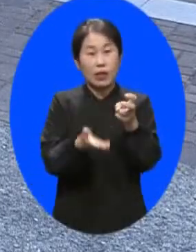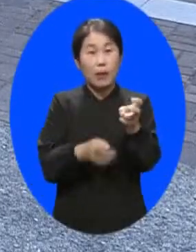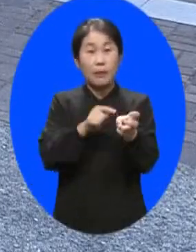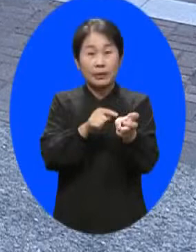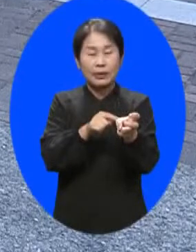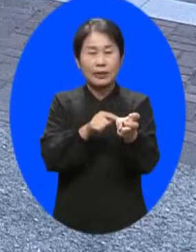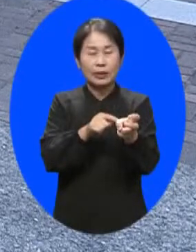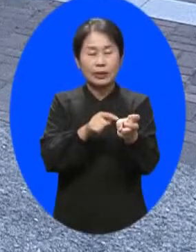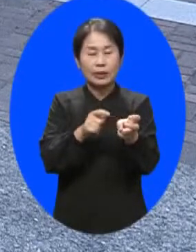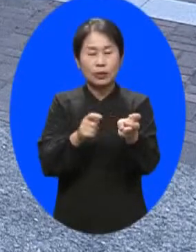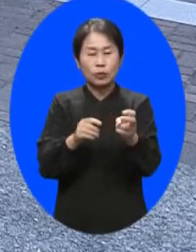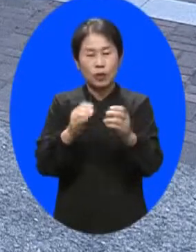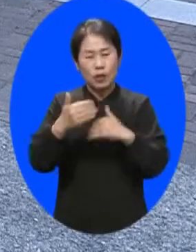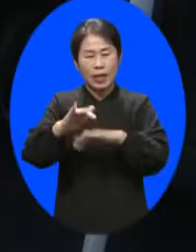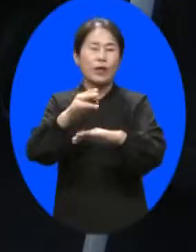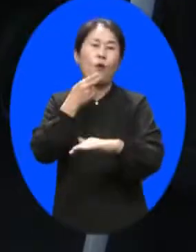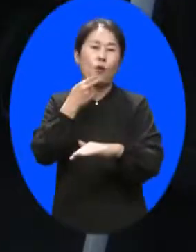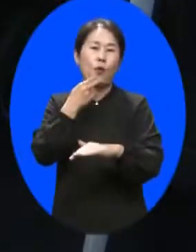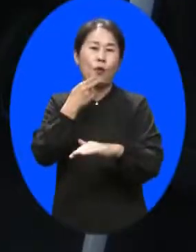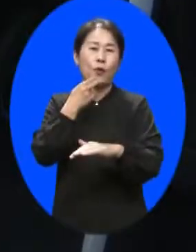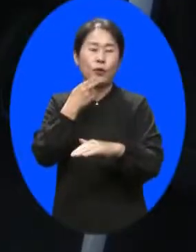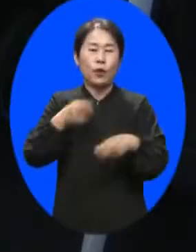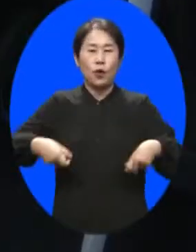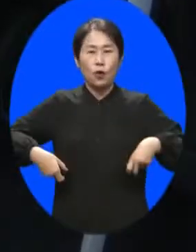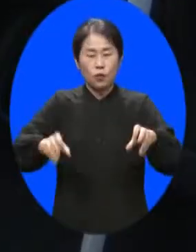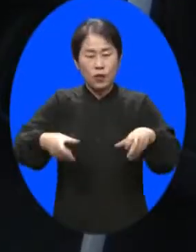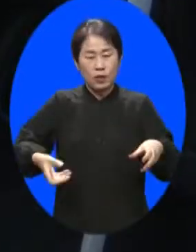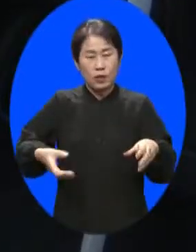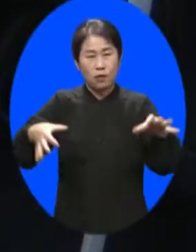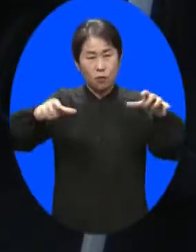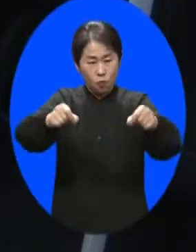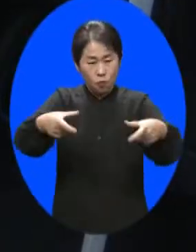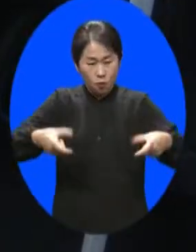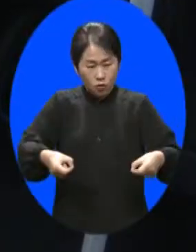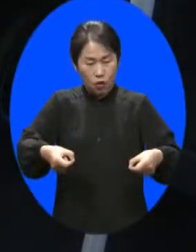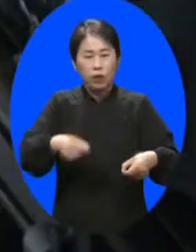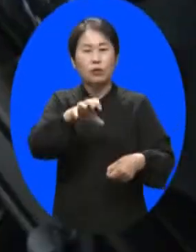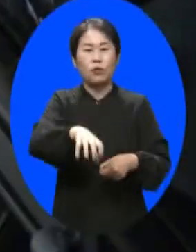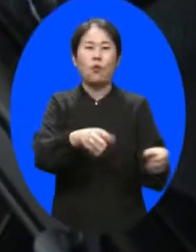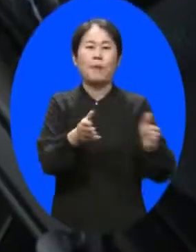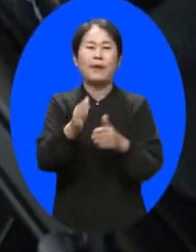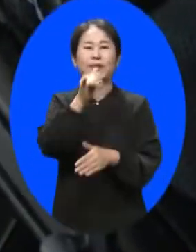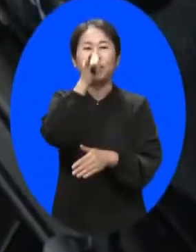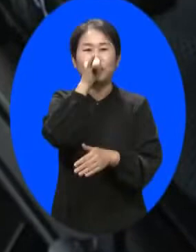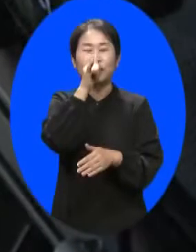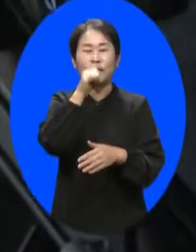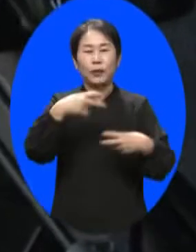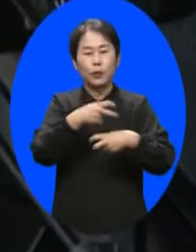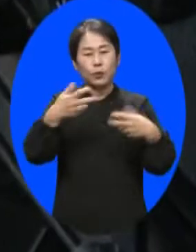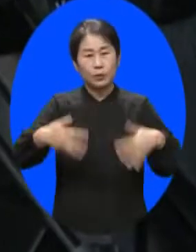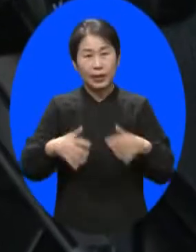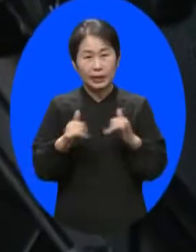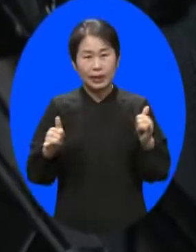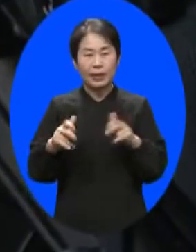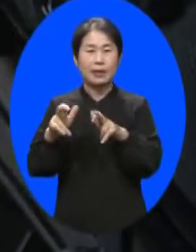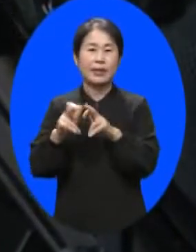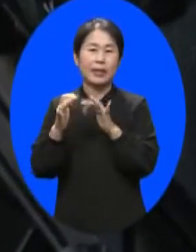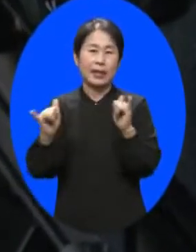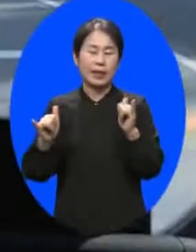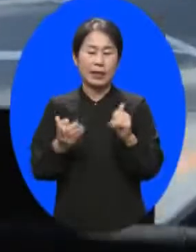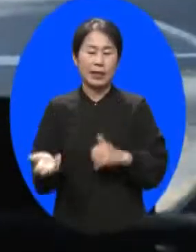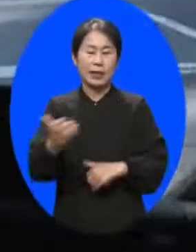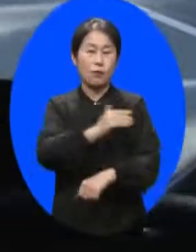버스는 출입구에 계단이 없고 휠체어를 고정할 수 있는 별도의 공간이 마련되어 있으며 교통약자